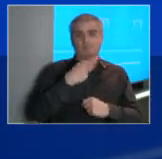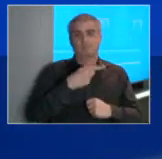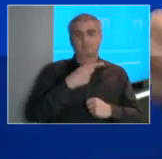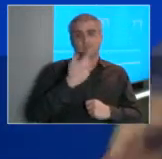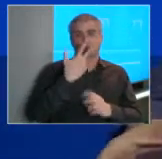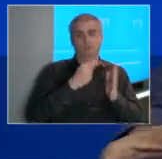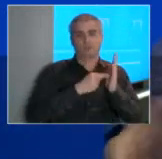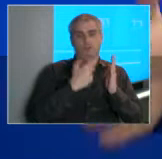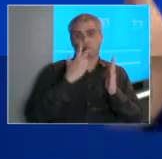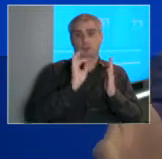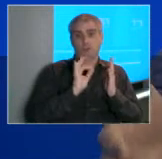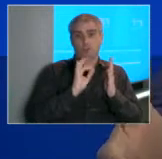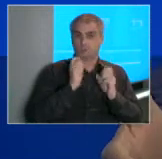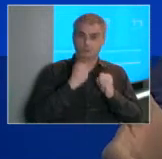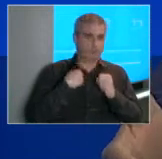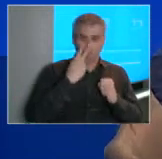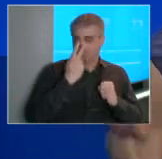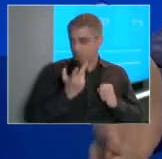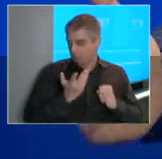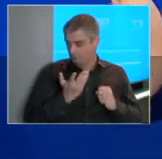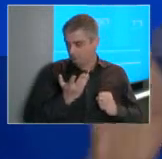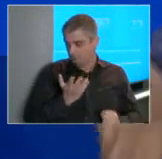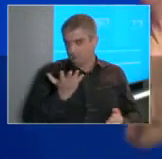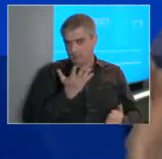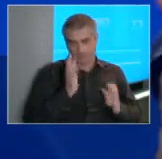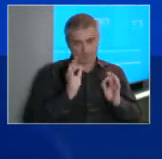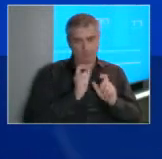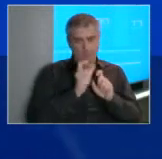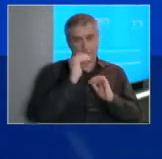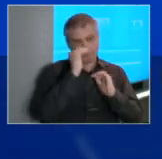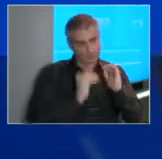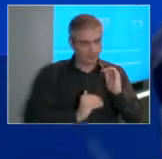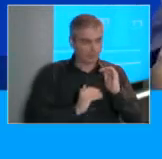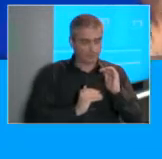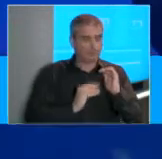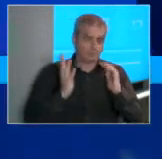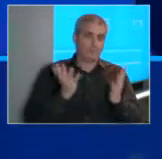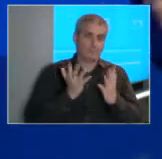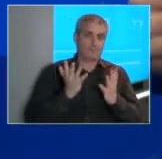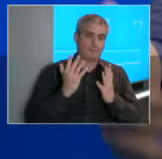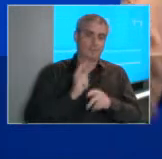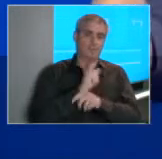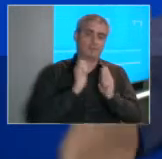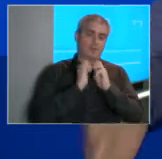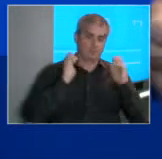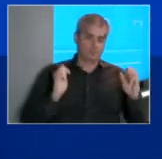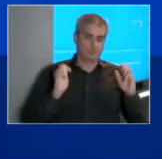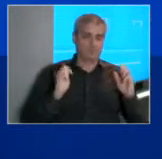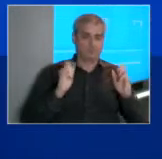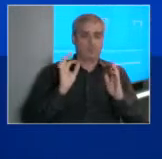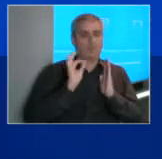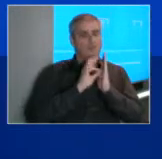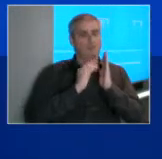יהיה 3.3%. קשה לי לראות כן? איך באמת החוב ירד בצורה הזאת, ואיך בטווח הארוך גם